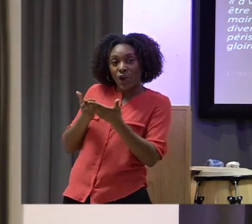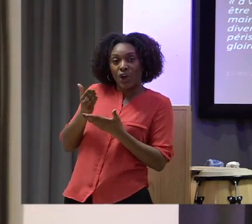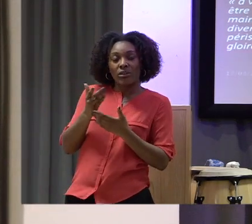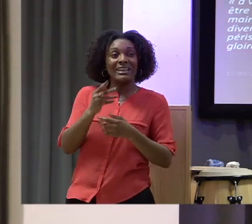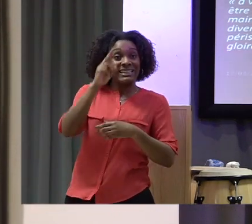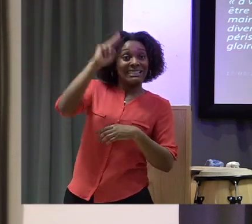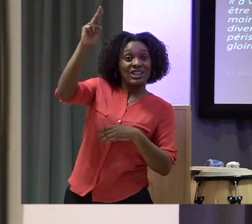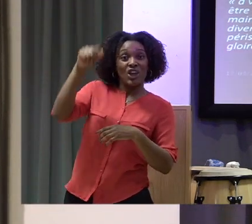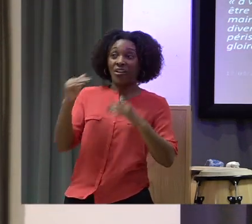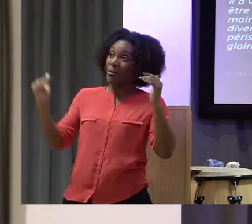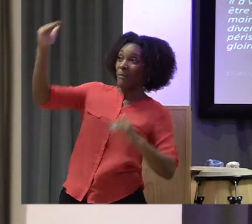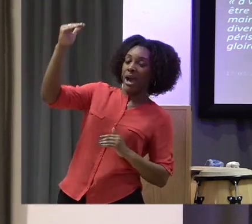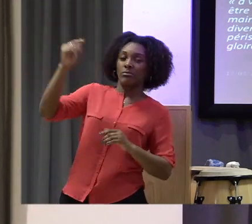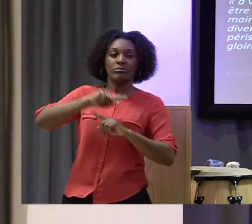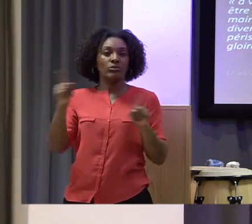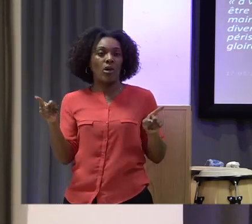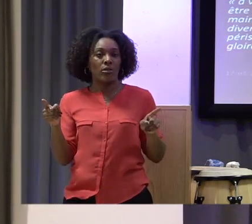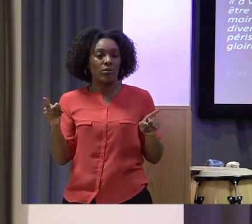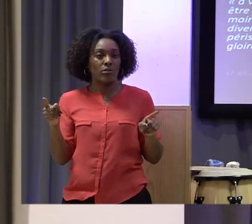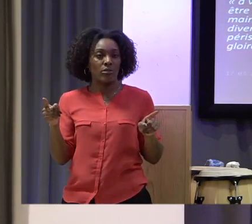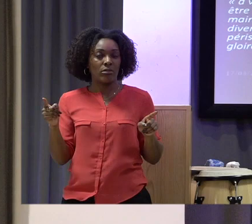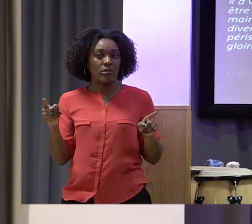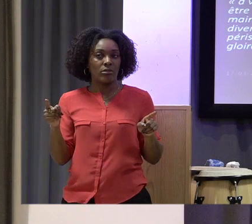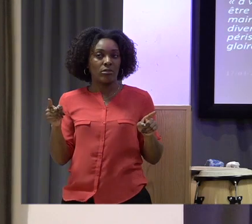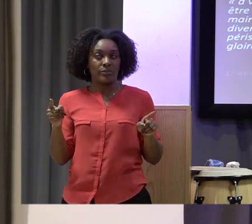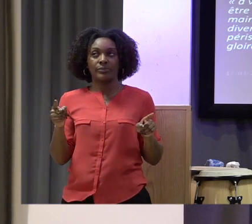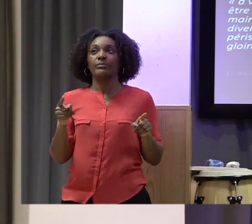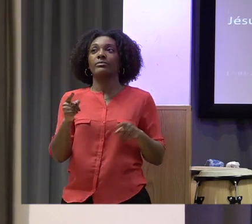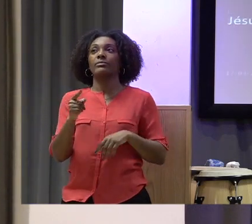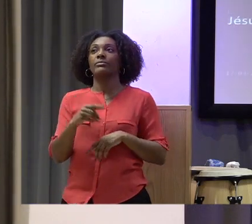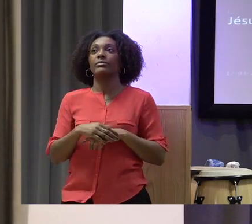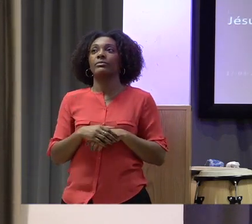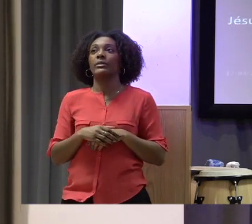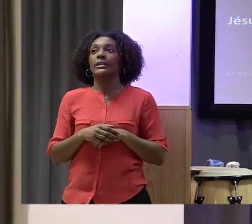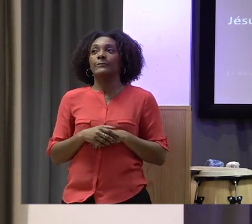cela dans l'évangile de Matthieu, au chapitre 10, au verset 24.